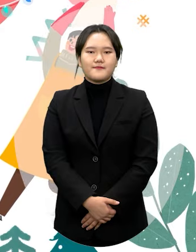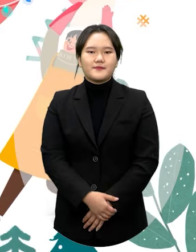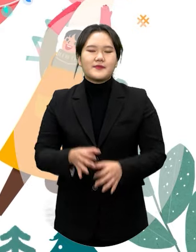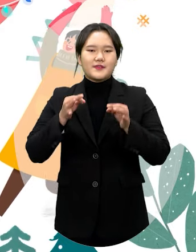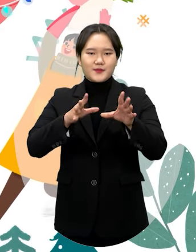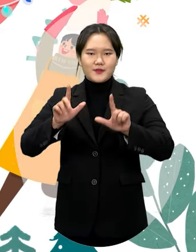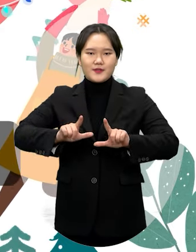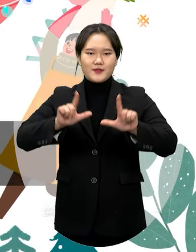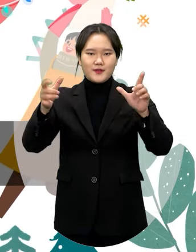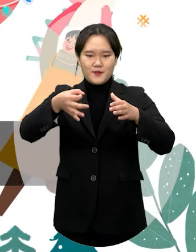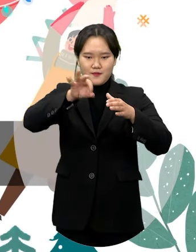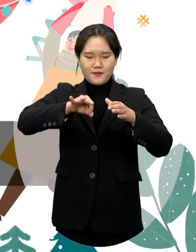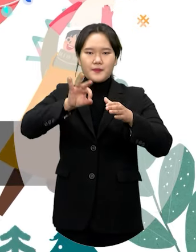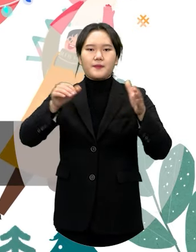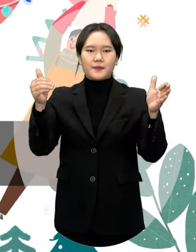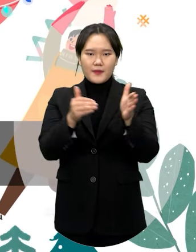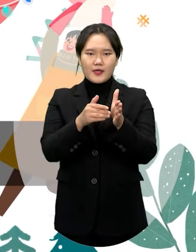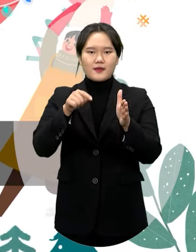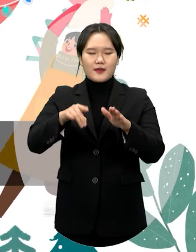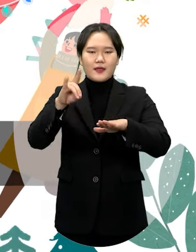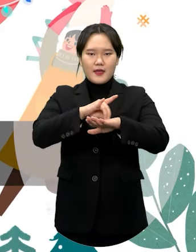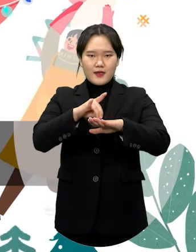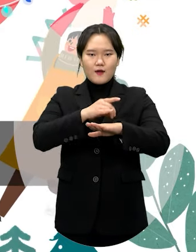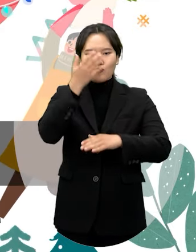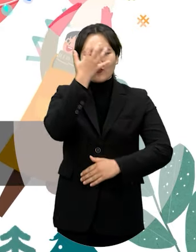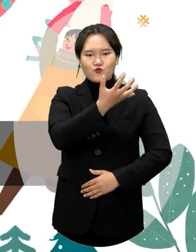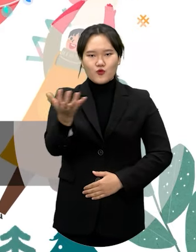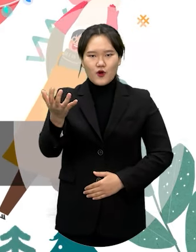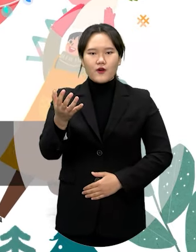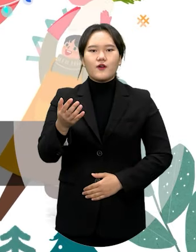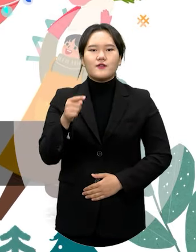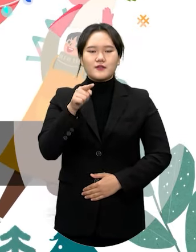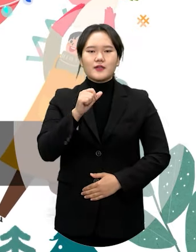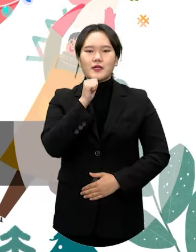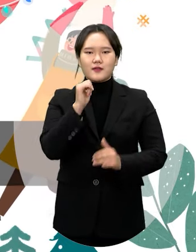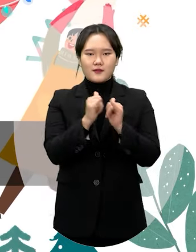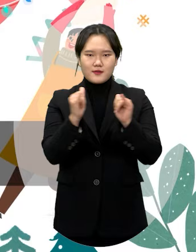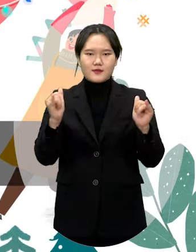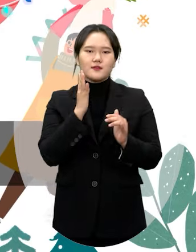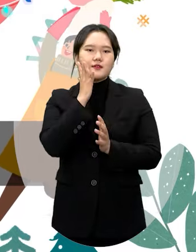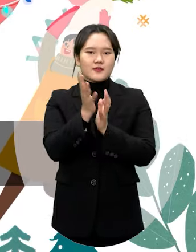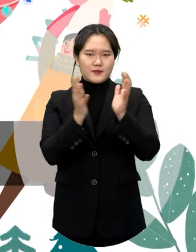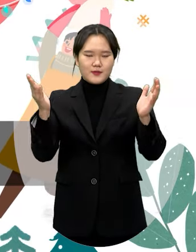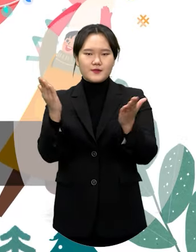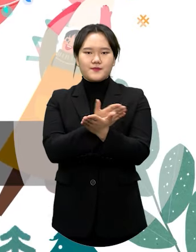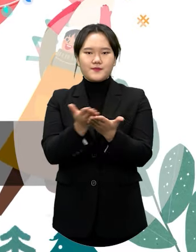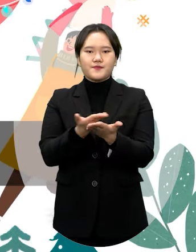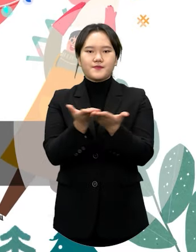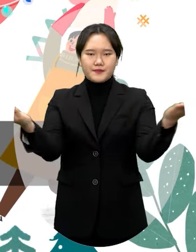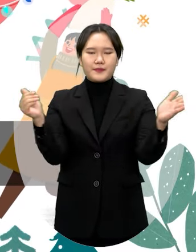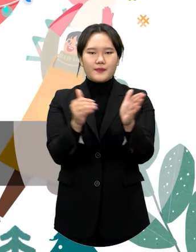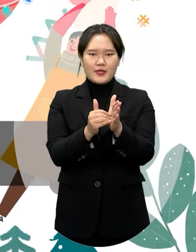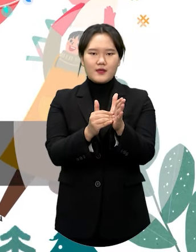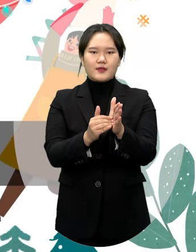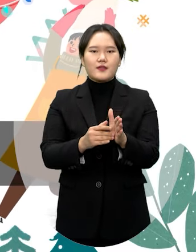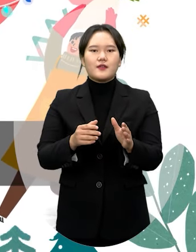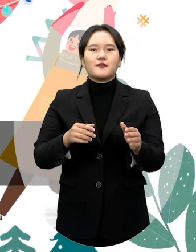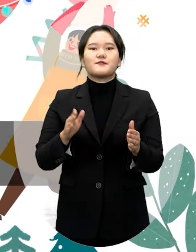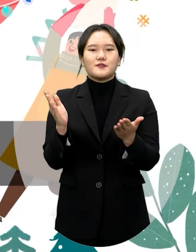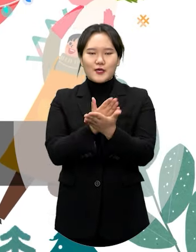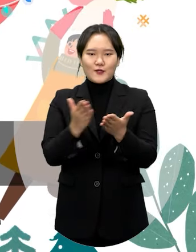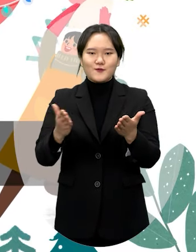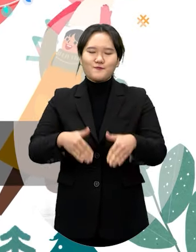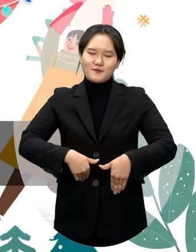기부의 날 모금된 이웃돕기 성금과 해남군의 후원으로 저소득층에게 김장김치를 지원했는데요. 이 나눔의